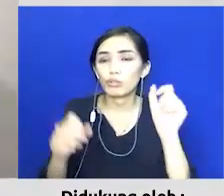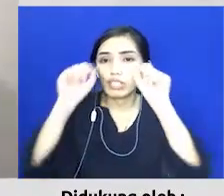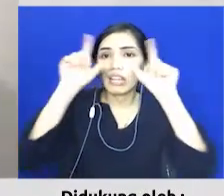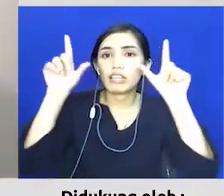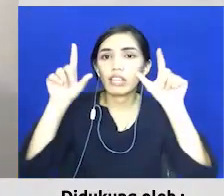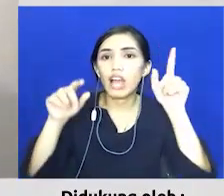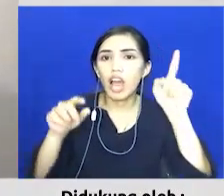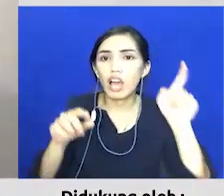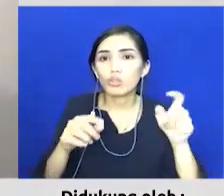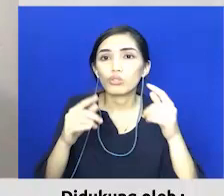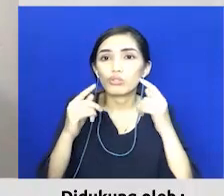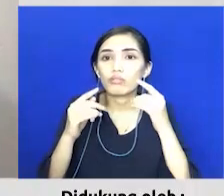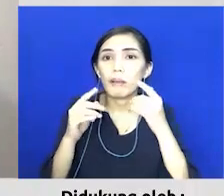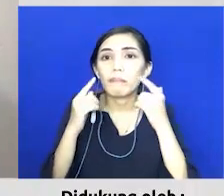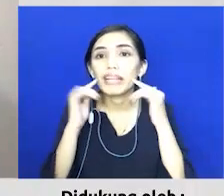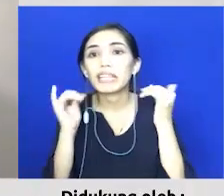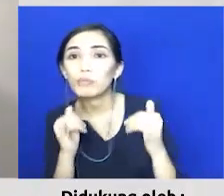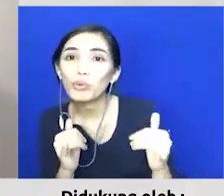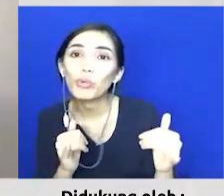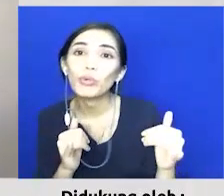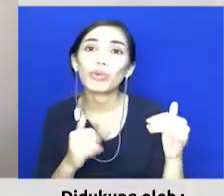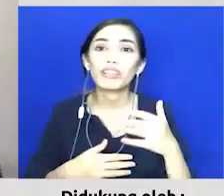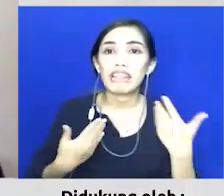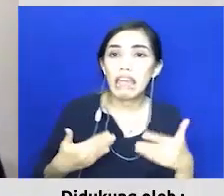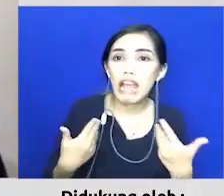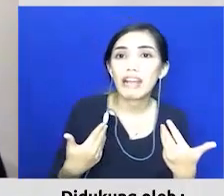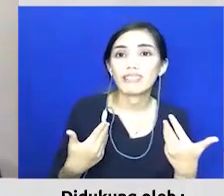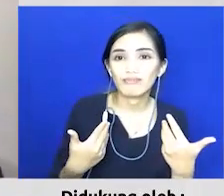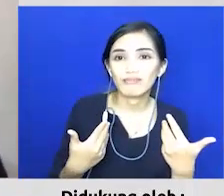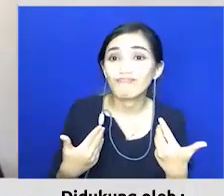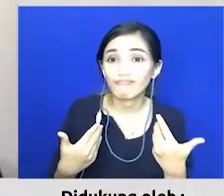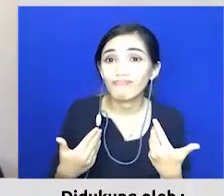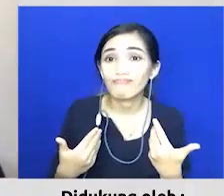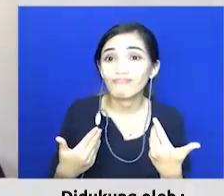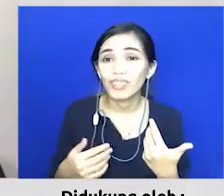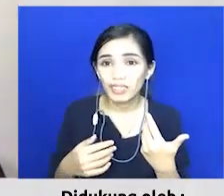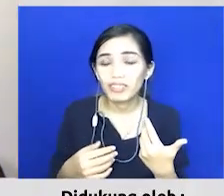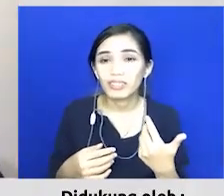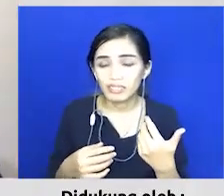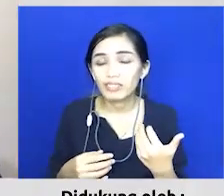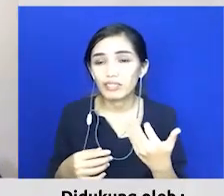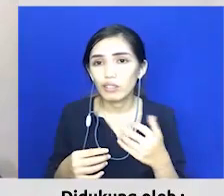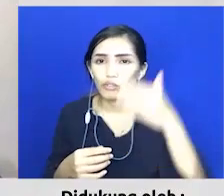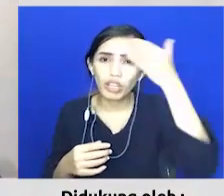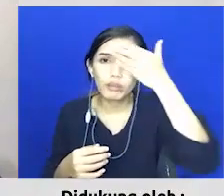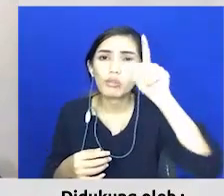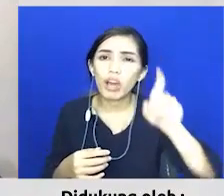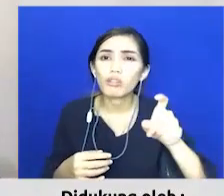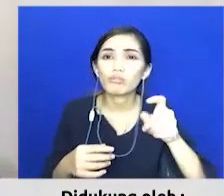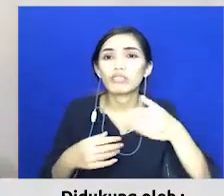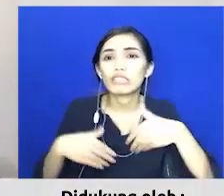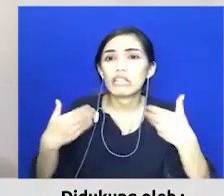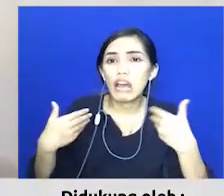jangan sampai luput dari perhatian kita. Karena biasanya nih kalau kita bicara tentang, apalagi kita, ini yang saya kadang-kadang katakan,